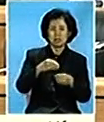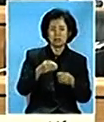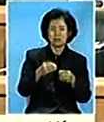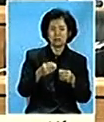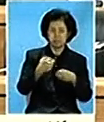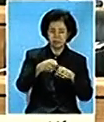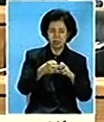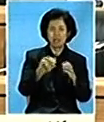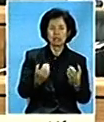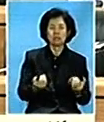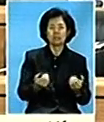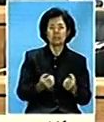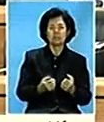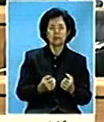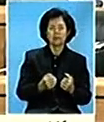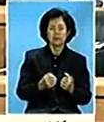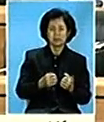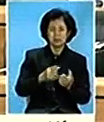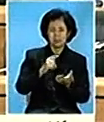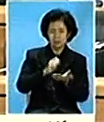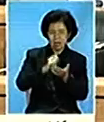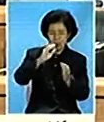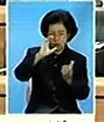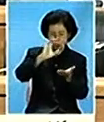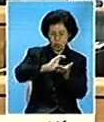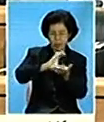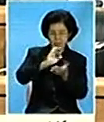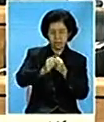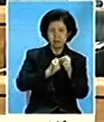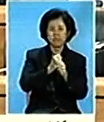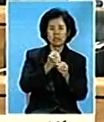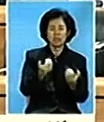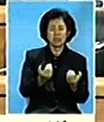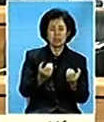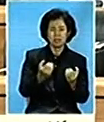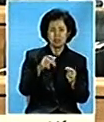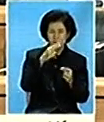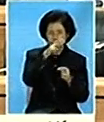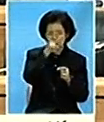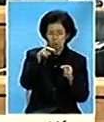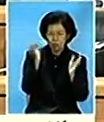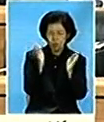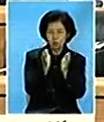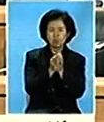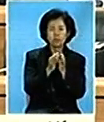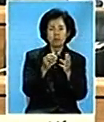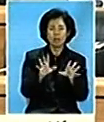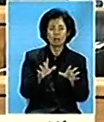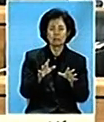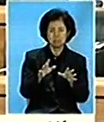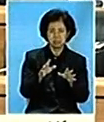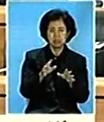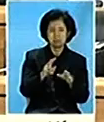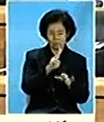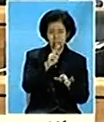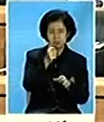านี้นะครับผมคิดว่าการตั้งงบประมาณในปีนี้นะครับถ้ามองในภาพรวมก็หน้าตาไปได้ไม่กิ